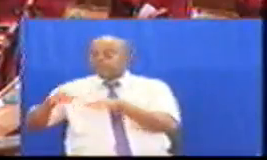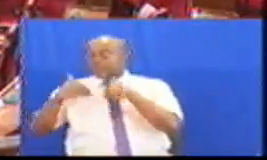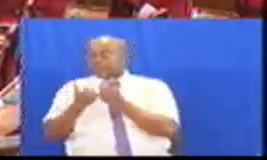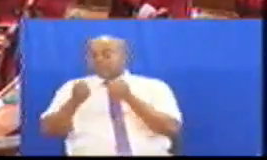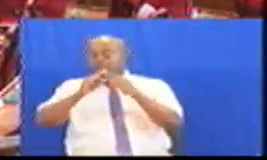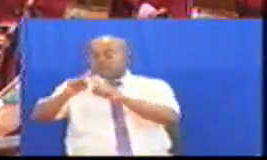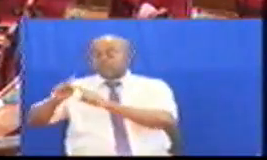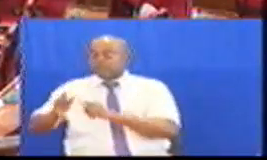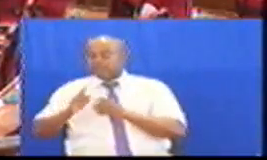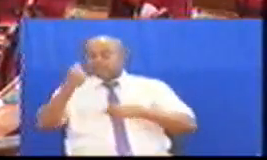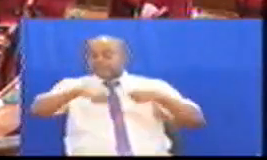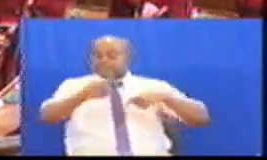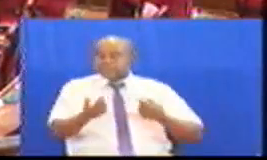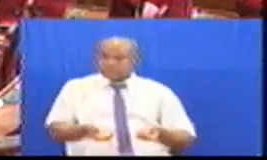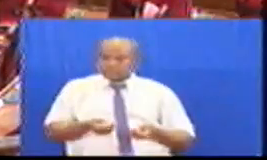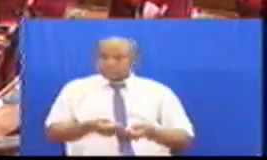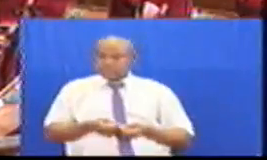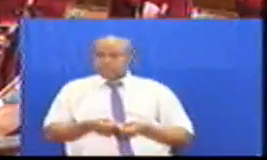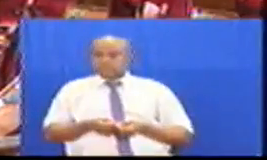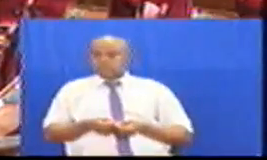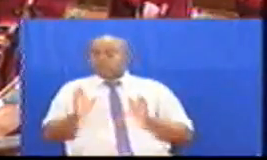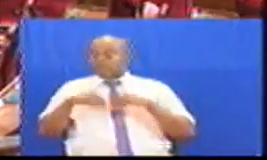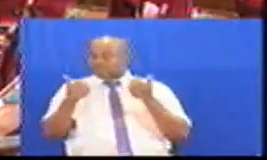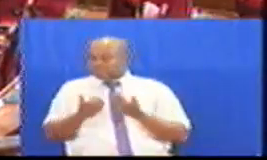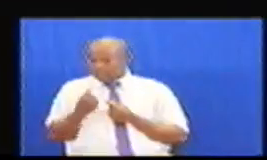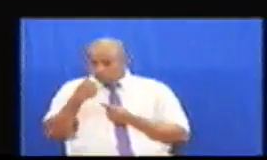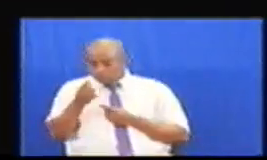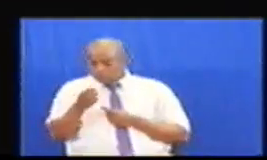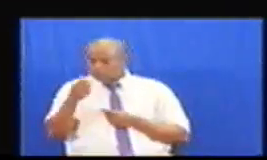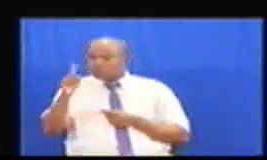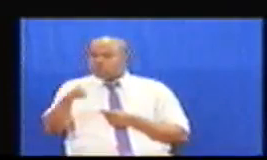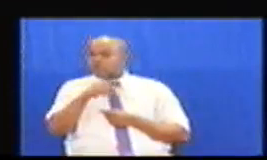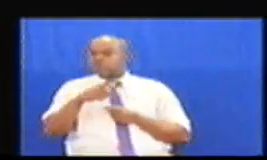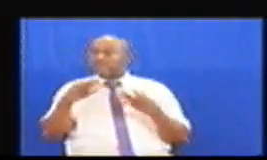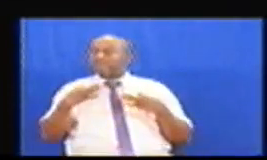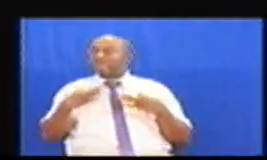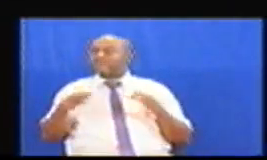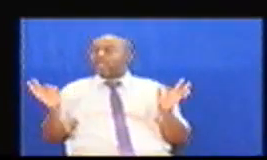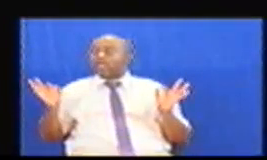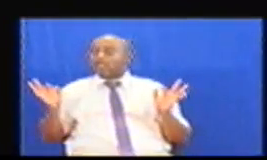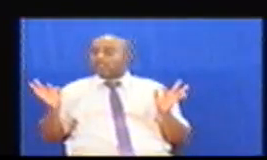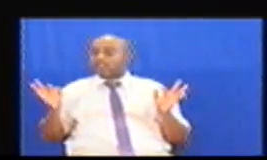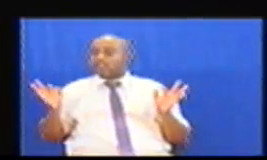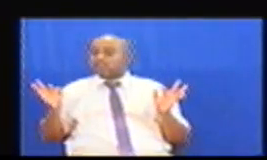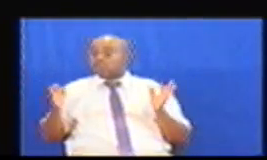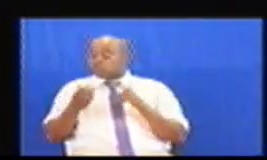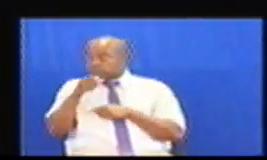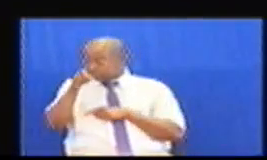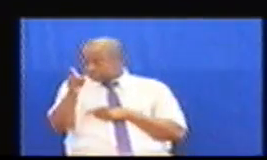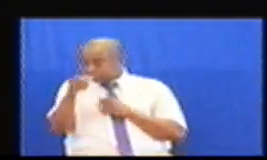siasa vikiona kwamba wanakosa fair game ya kuundwa kwa tume hii ya uchaguzi, kwa